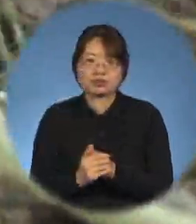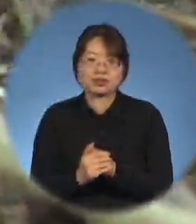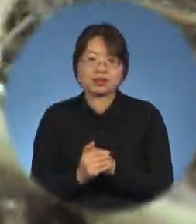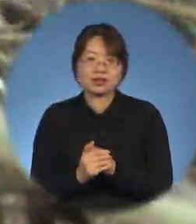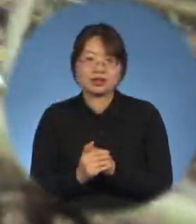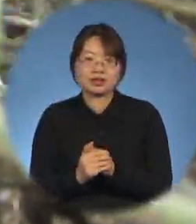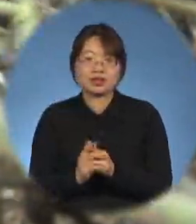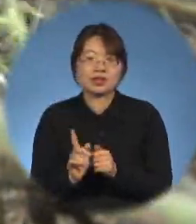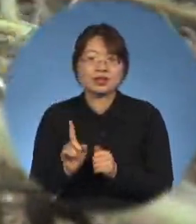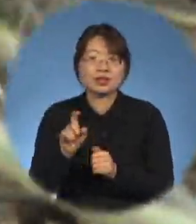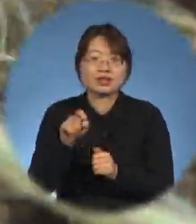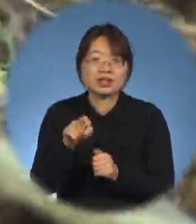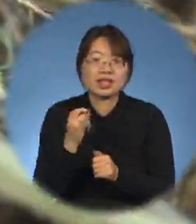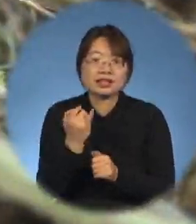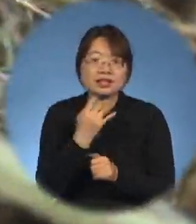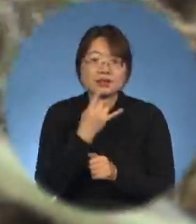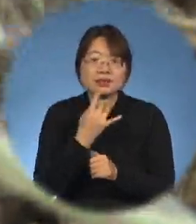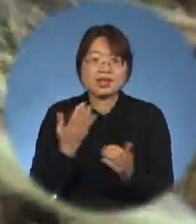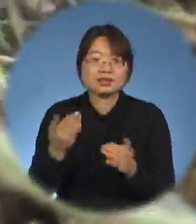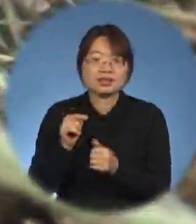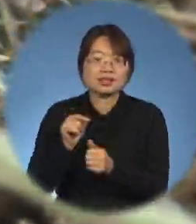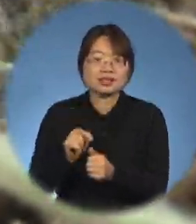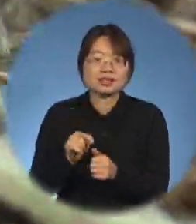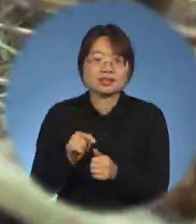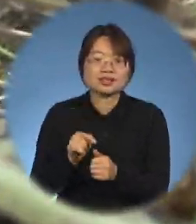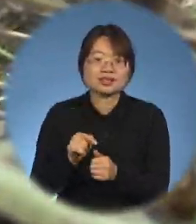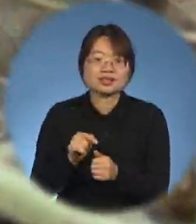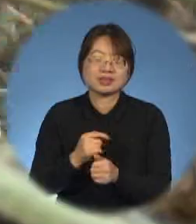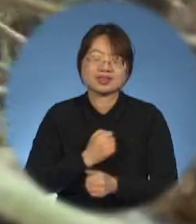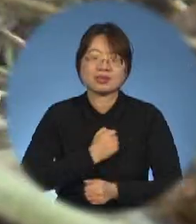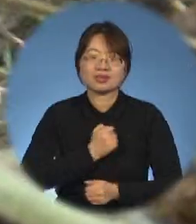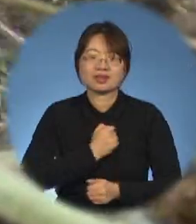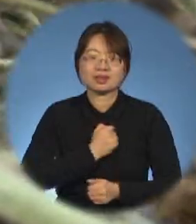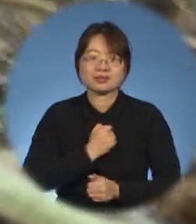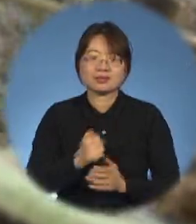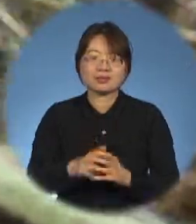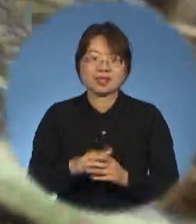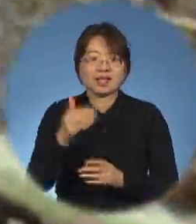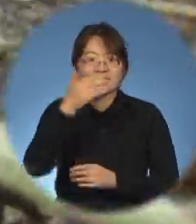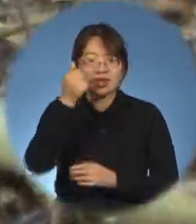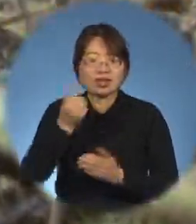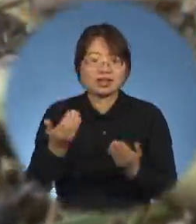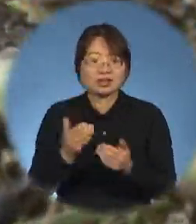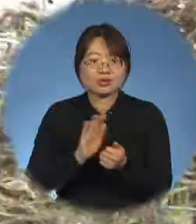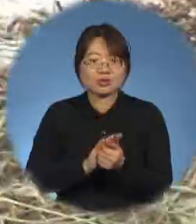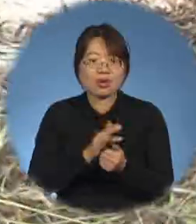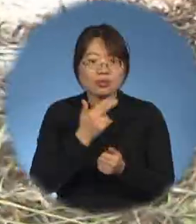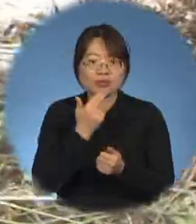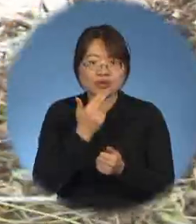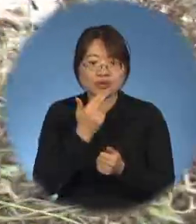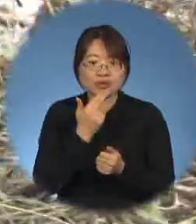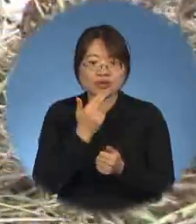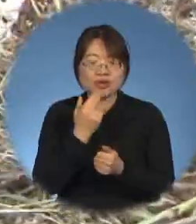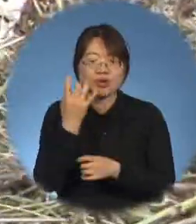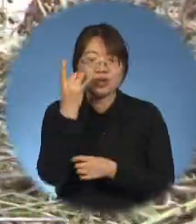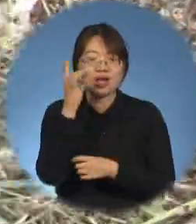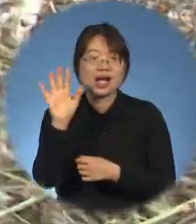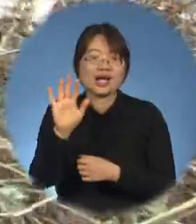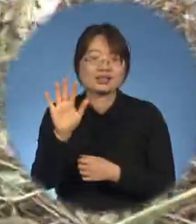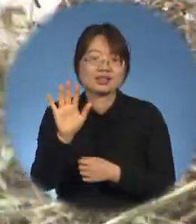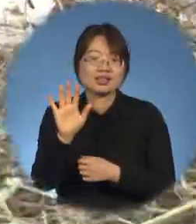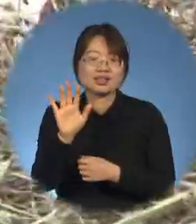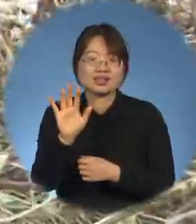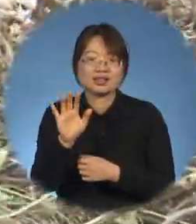아님 아무 마시기 5 io 따로 할아버지는 길 안 놓아 주세요 욜라 여러분